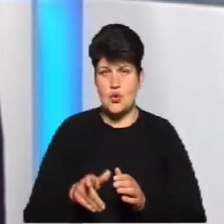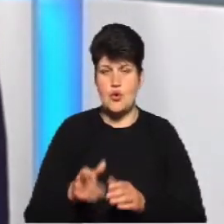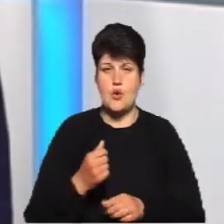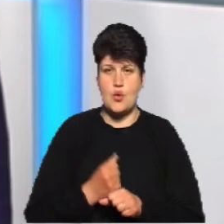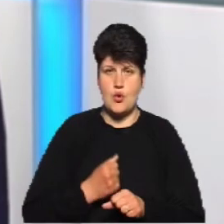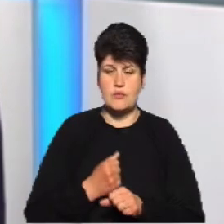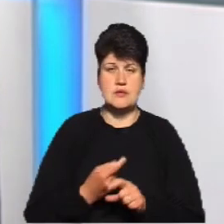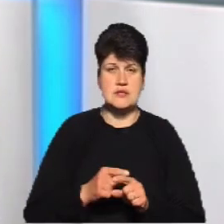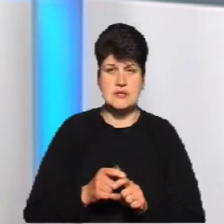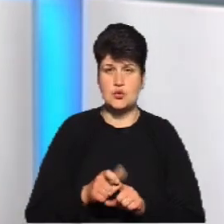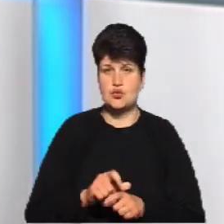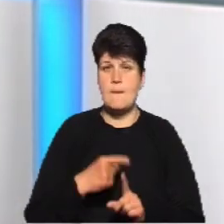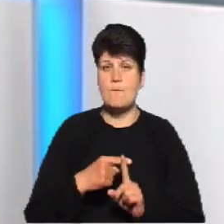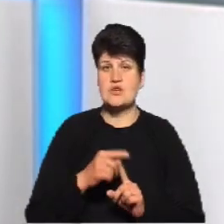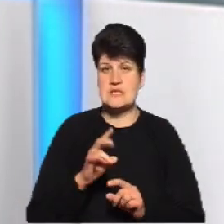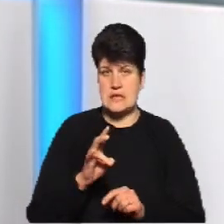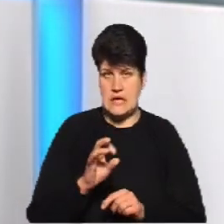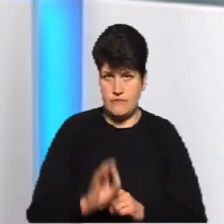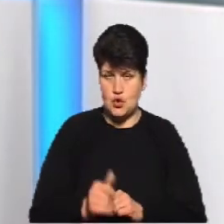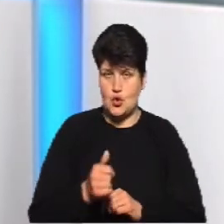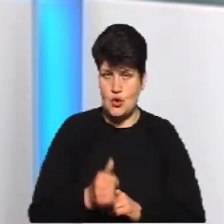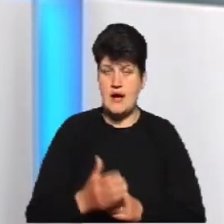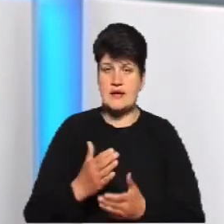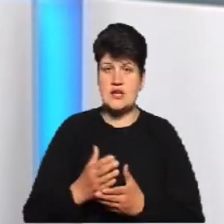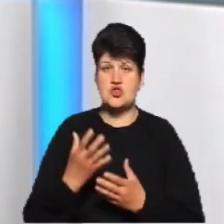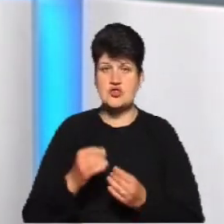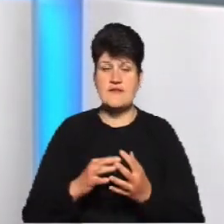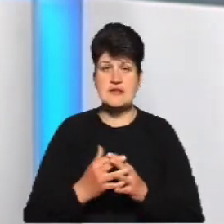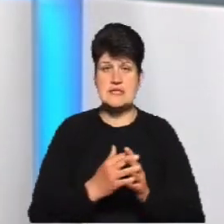дуже позитивно. Але в нас є ще і поселок гарні,